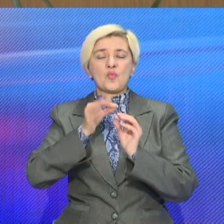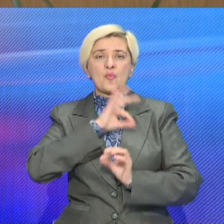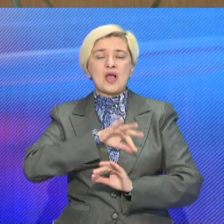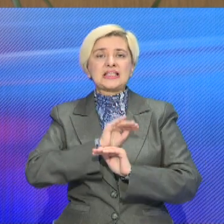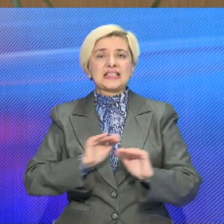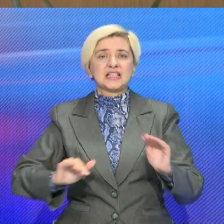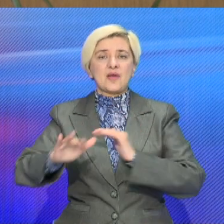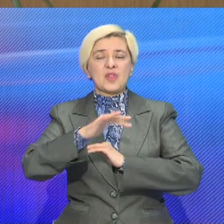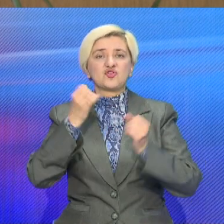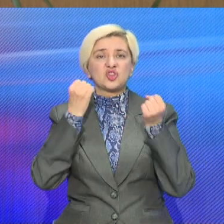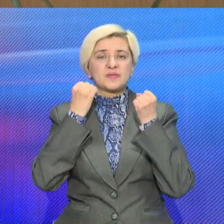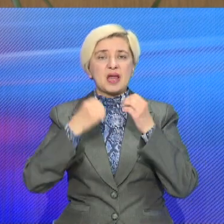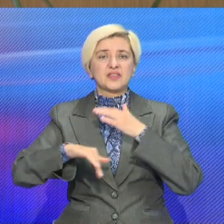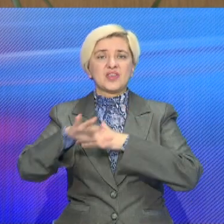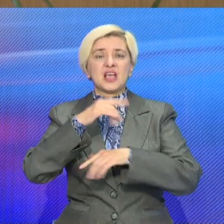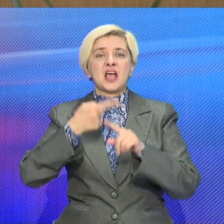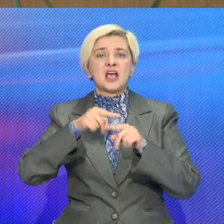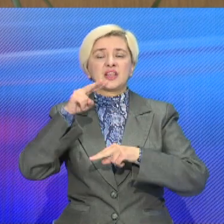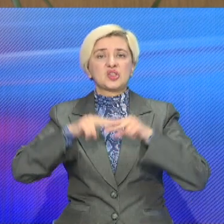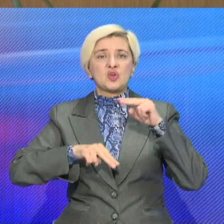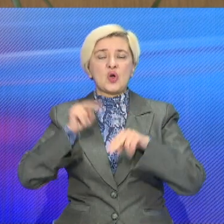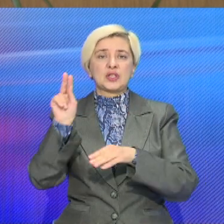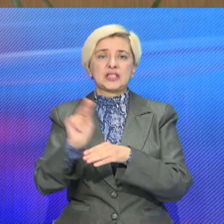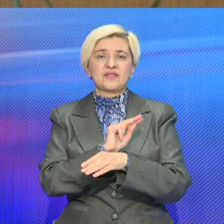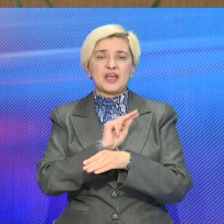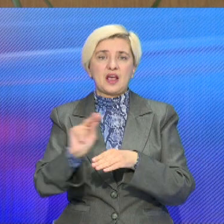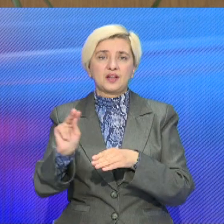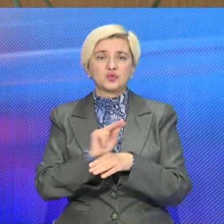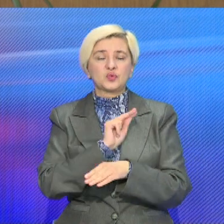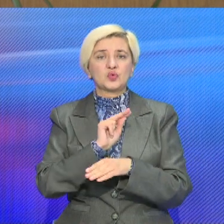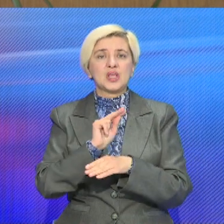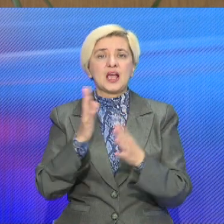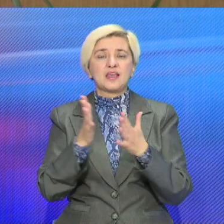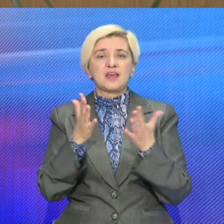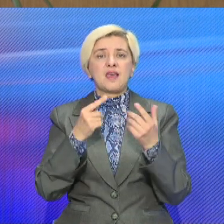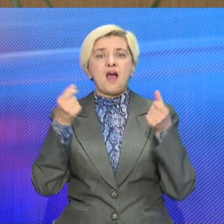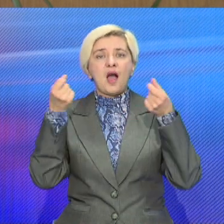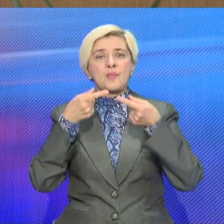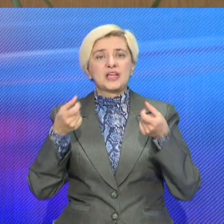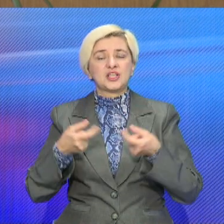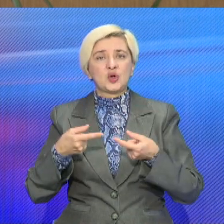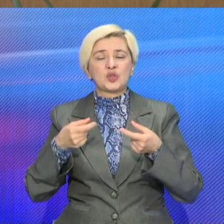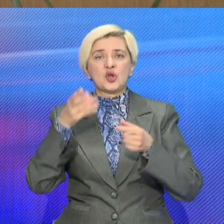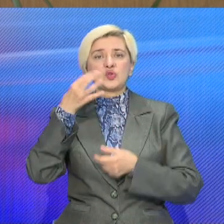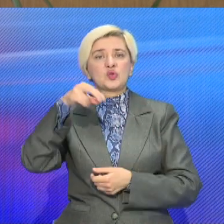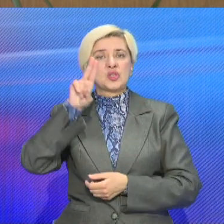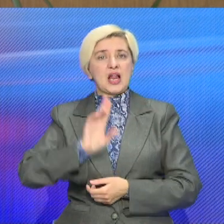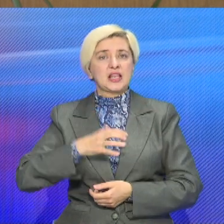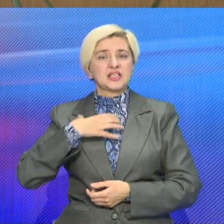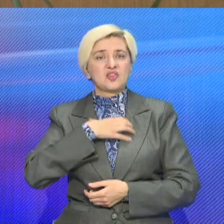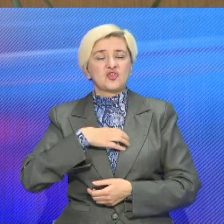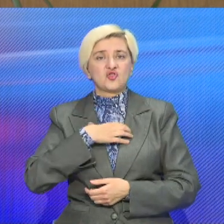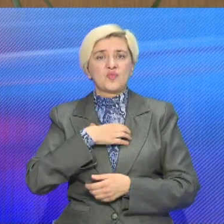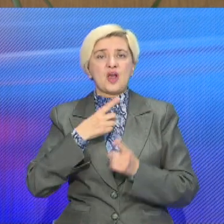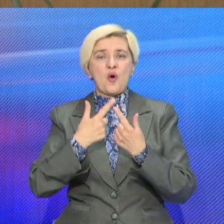спортивные площадки. Это строительство, реконструкция каких-то определенных социально значимых объектов.